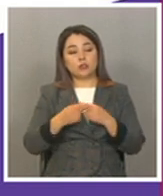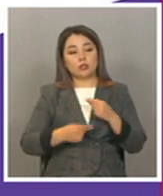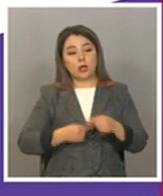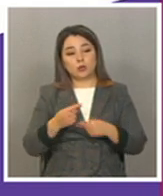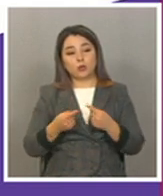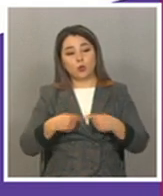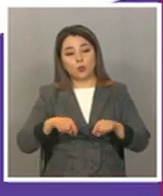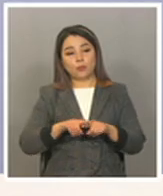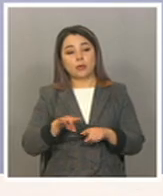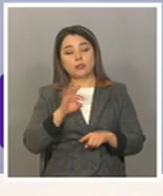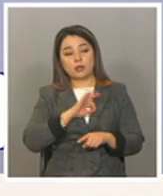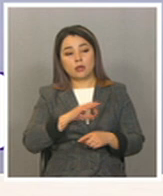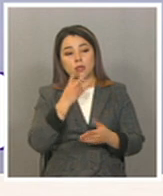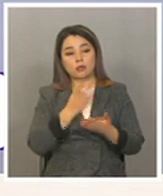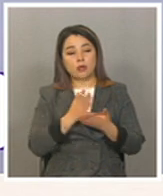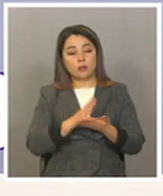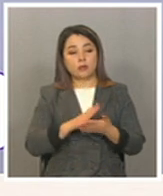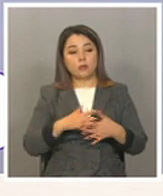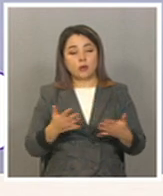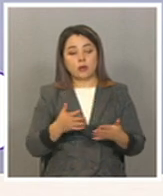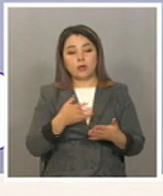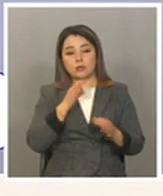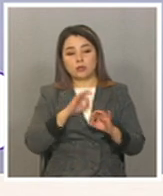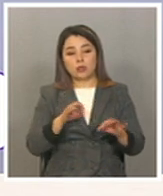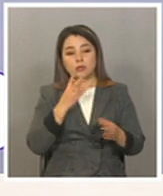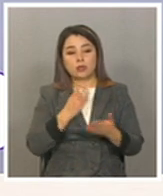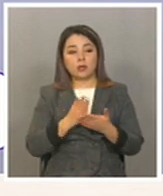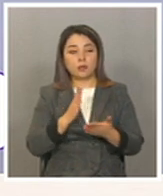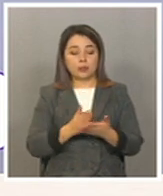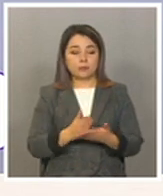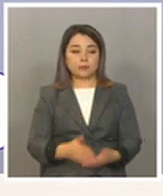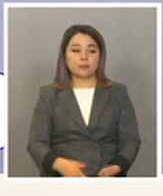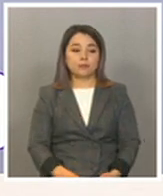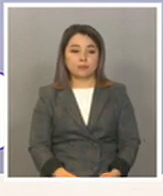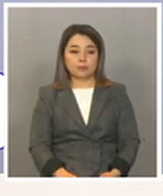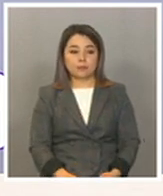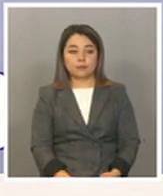қоғамына тигізген ықпалын сипаттадық.